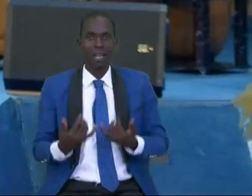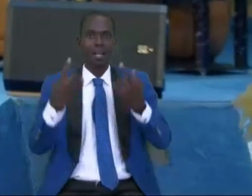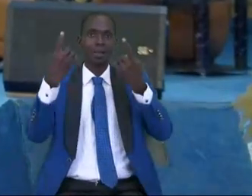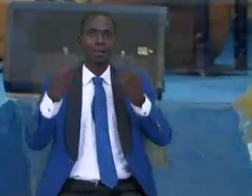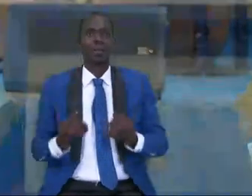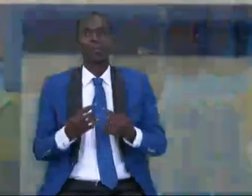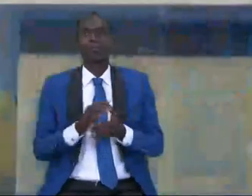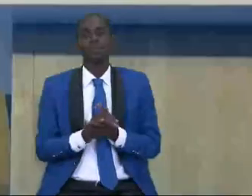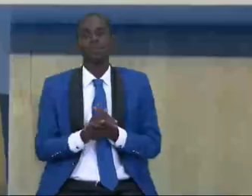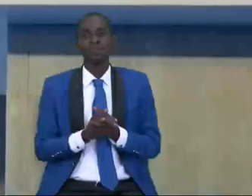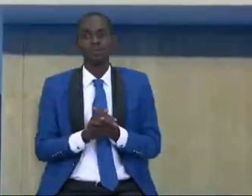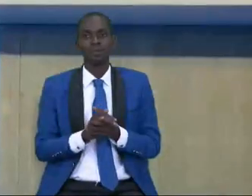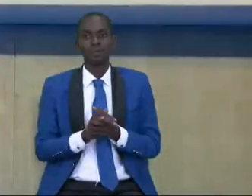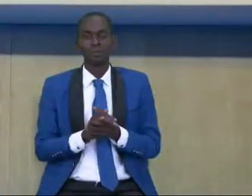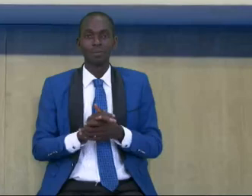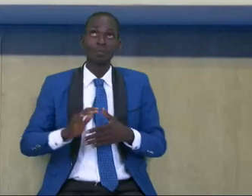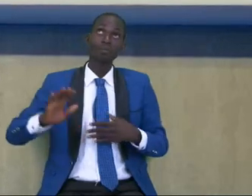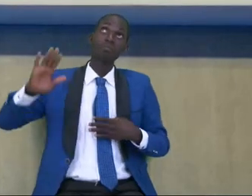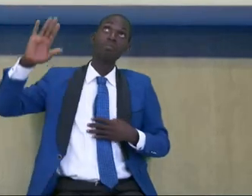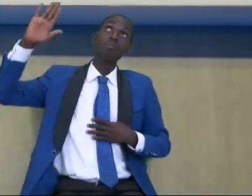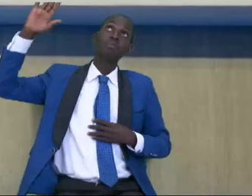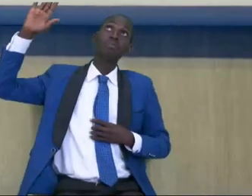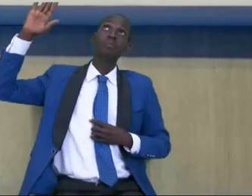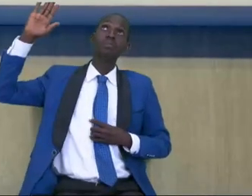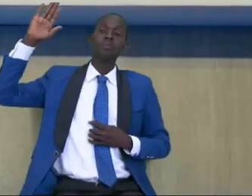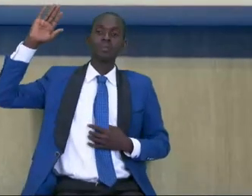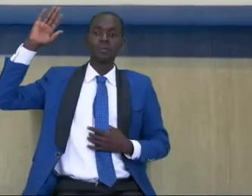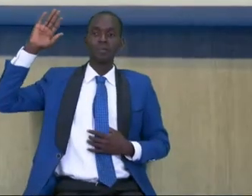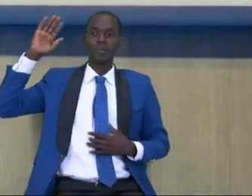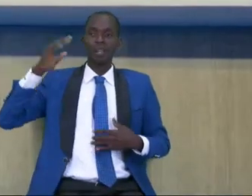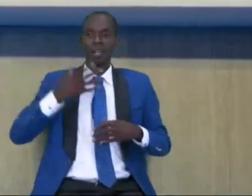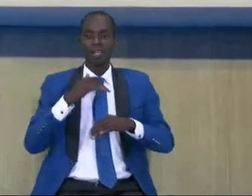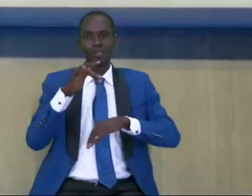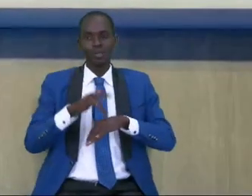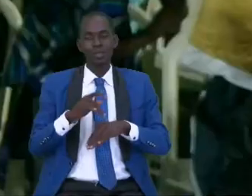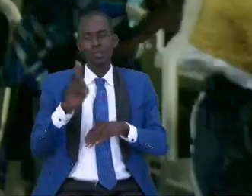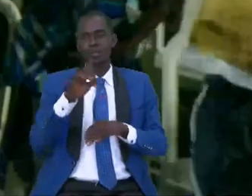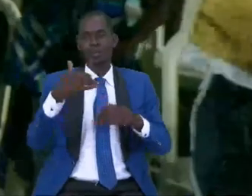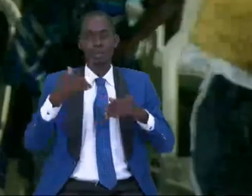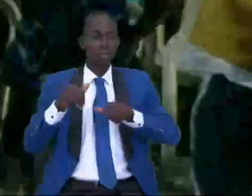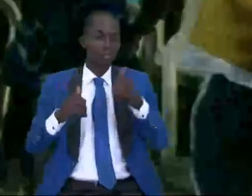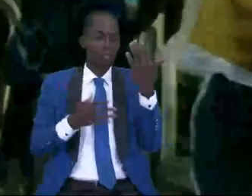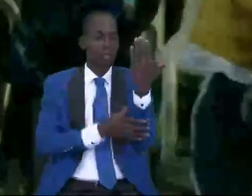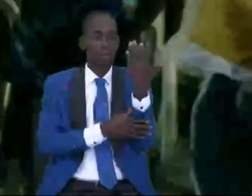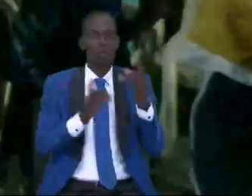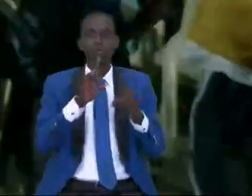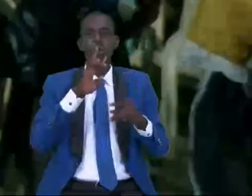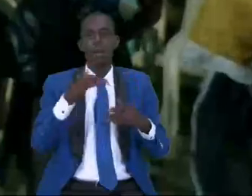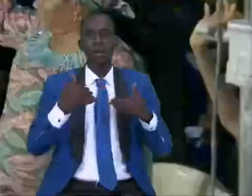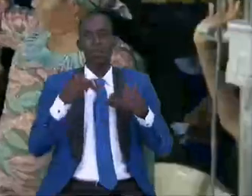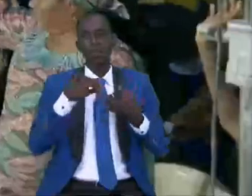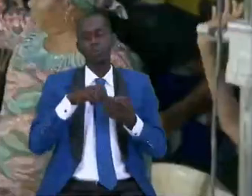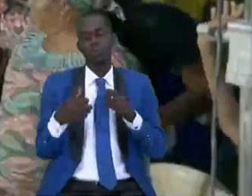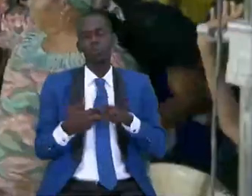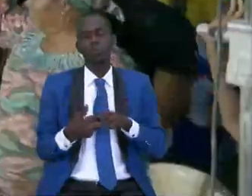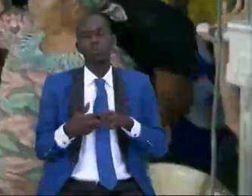votre guérison, votre miracle, tout est venu. Levez une main et imposez la main